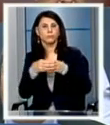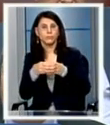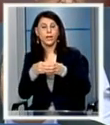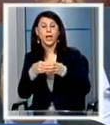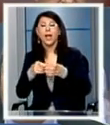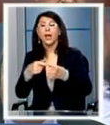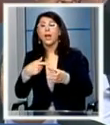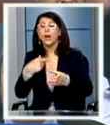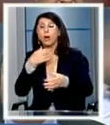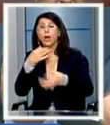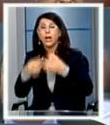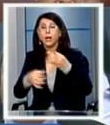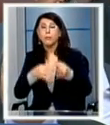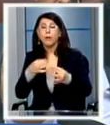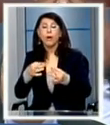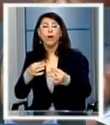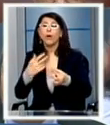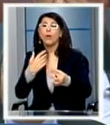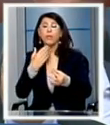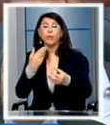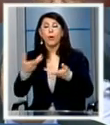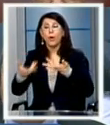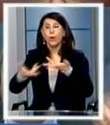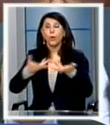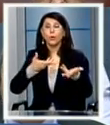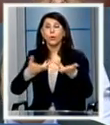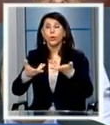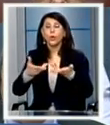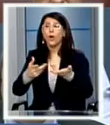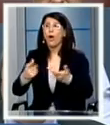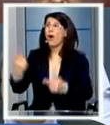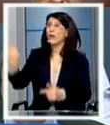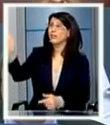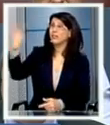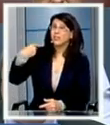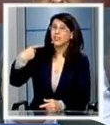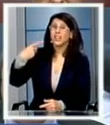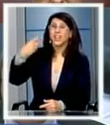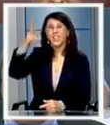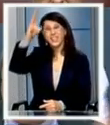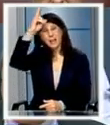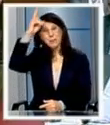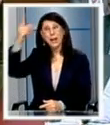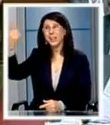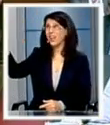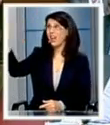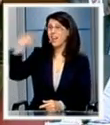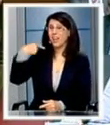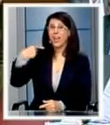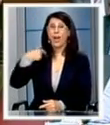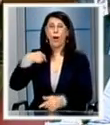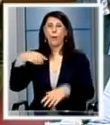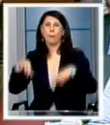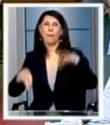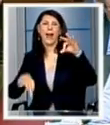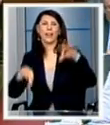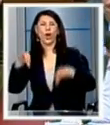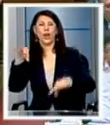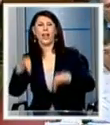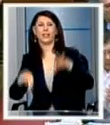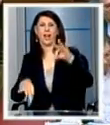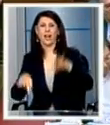με τις εντολές και τις οδηγίες κυρίας Μέρκελ. Δεν μπορώ και με τις μαριονέτες της.